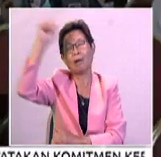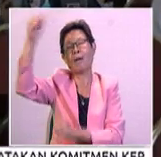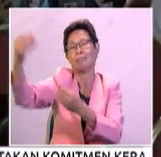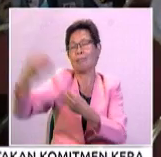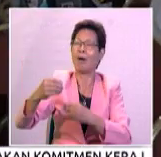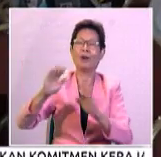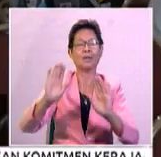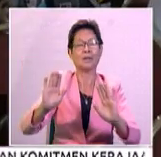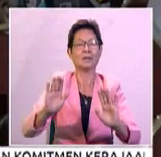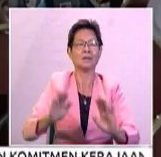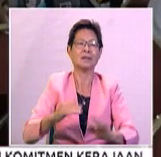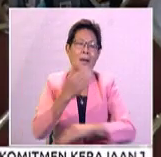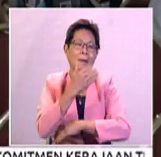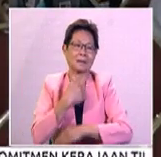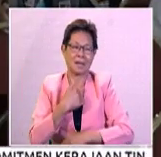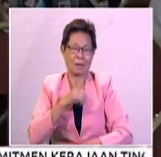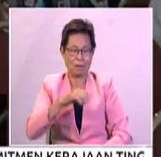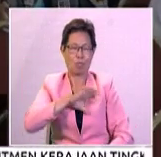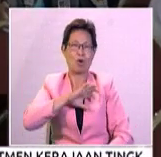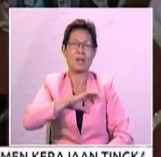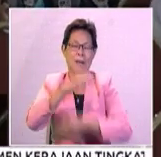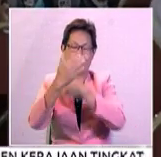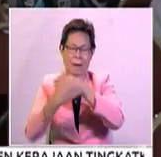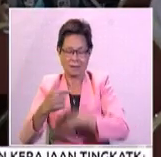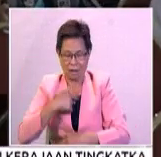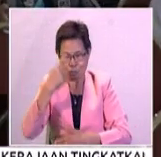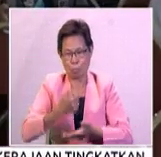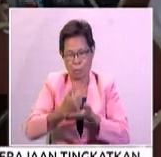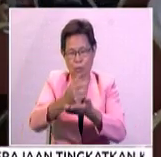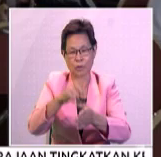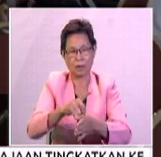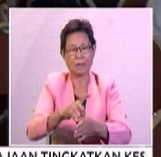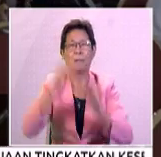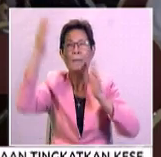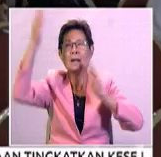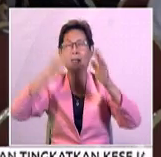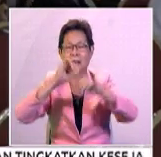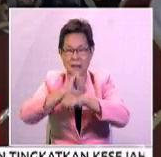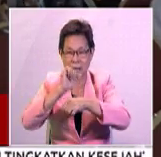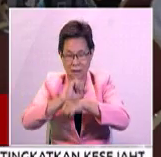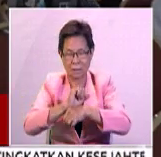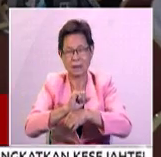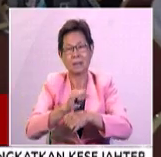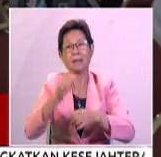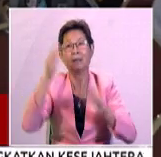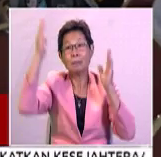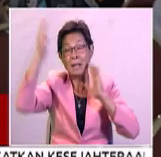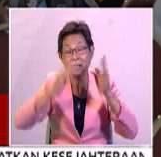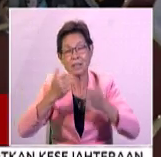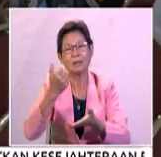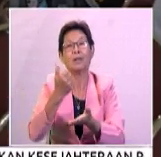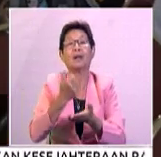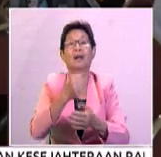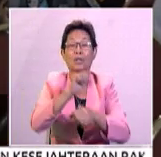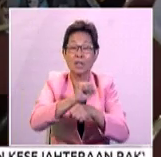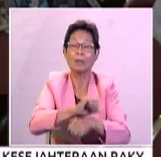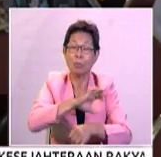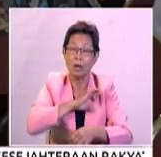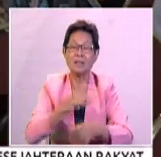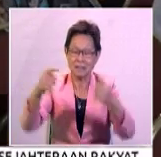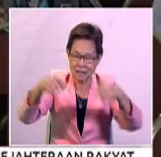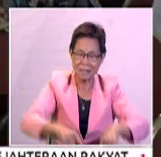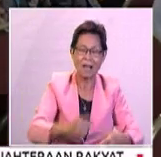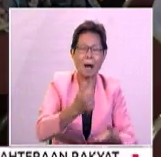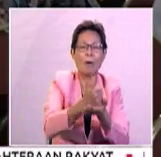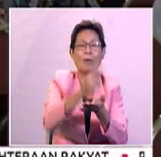saya terpanggillah untuk membantu. Jadi maksudnya di tanah air pun kita bertugas di sini, apa salahnya kita membantu tabung haji kan?